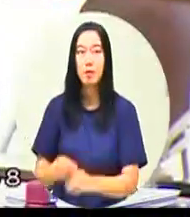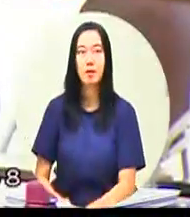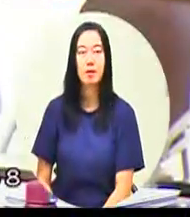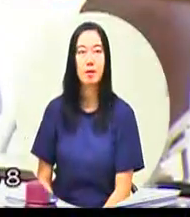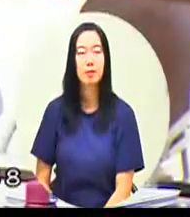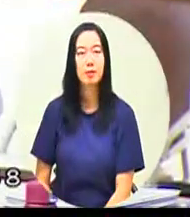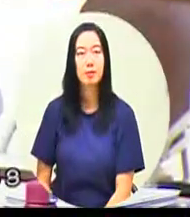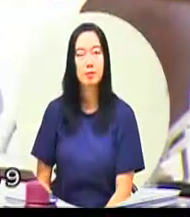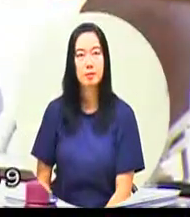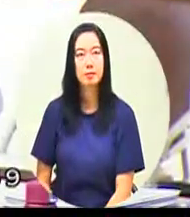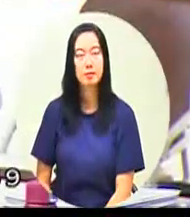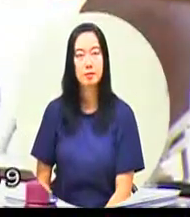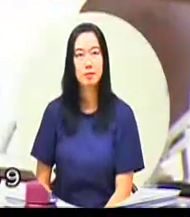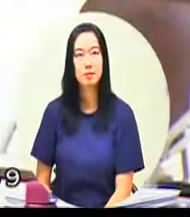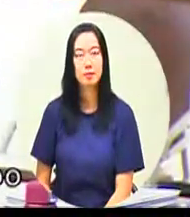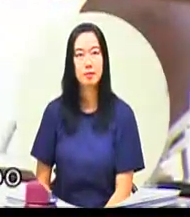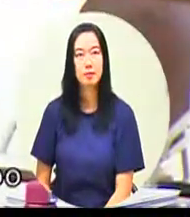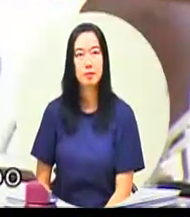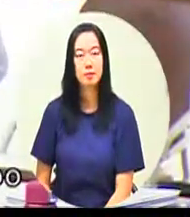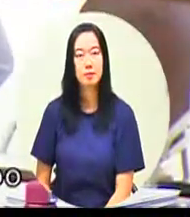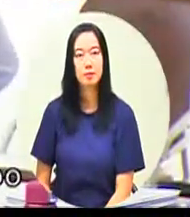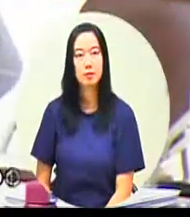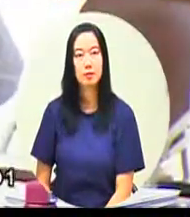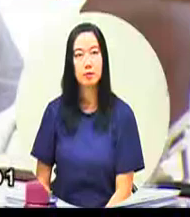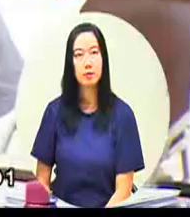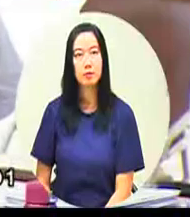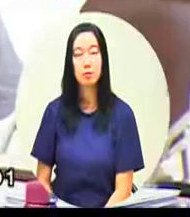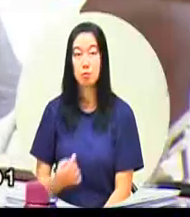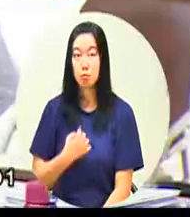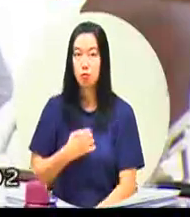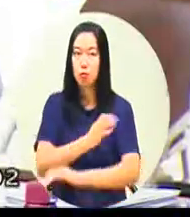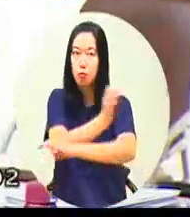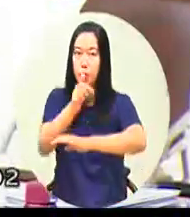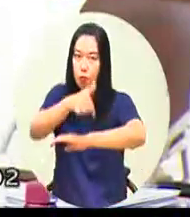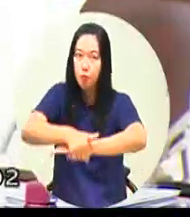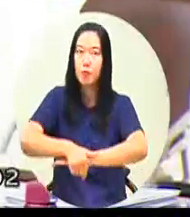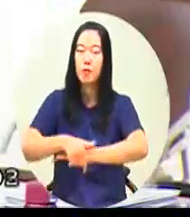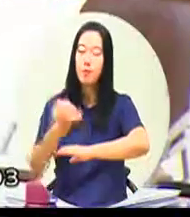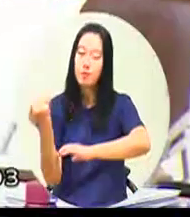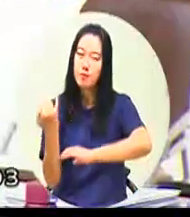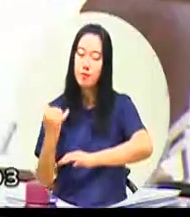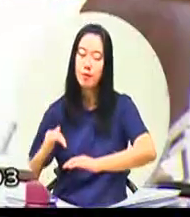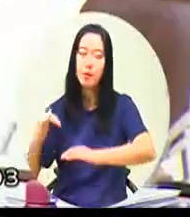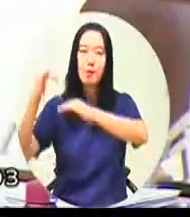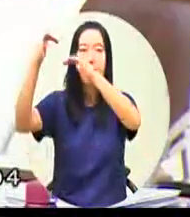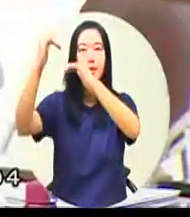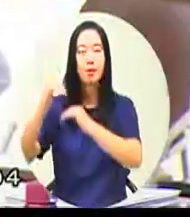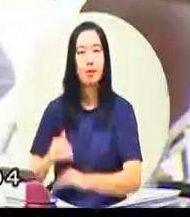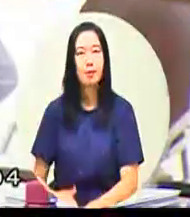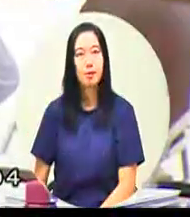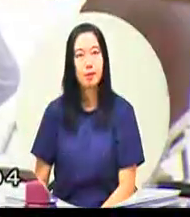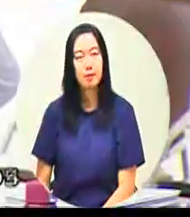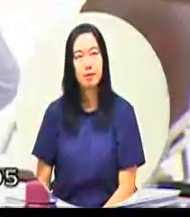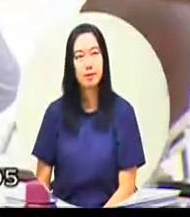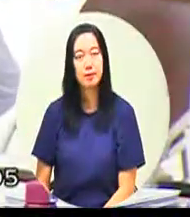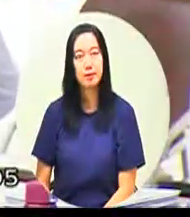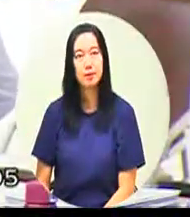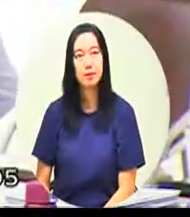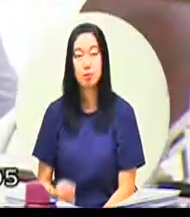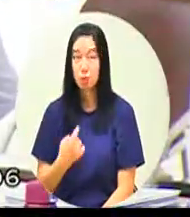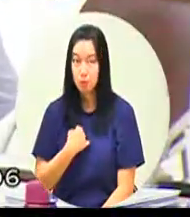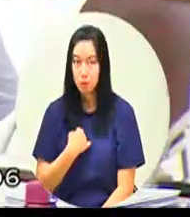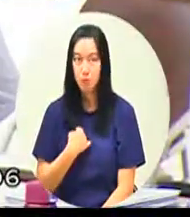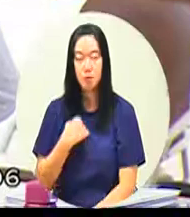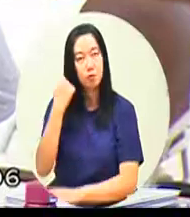个，我是一个乡下的女孩，啊，我嘛是一个，农家子